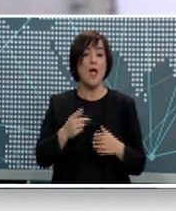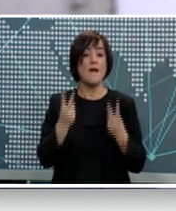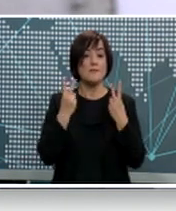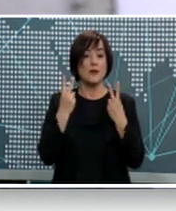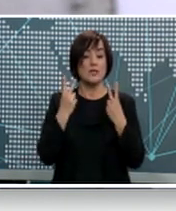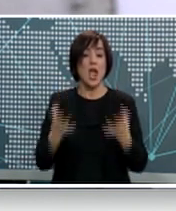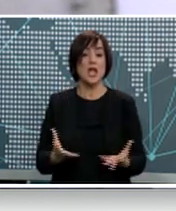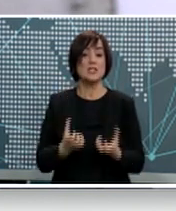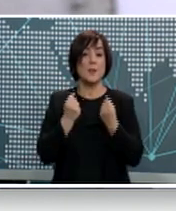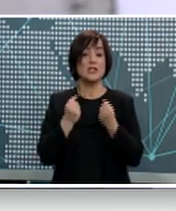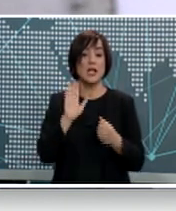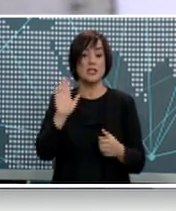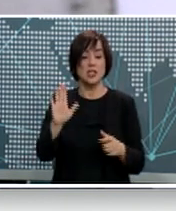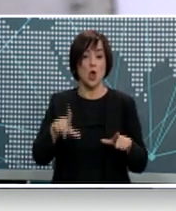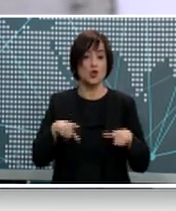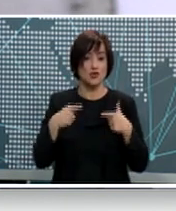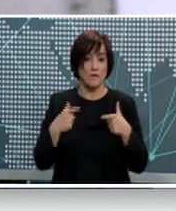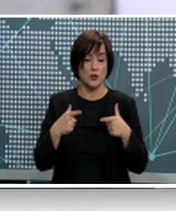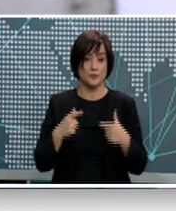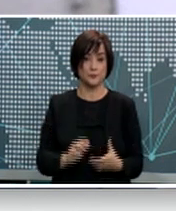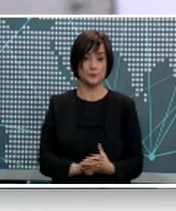ние спашавање на нејзиниот живот.